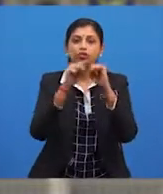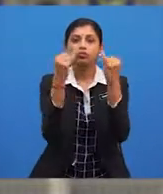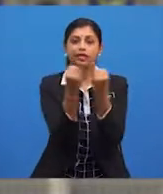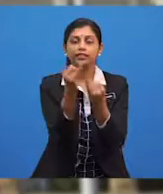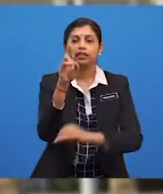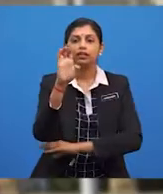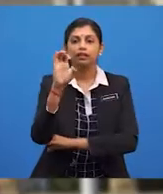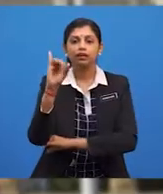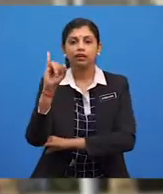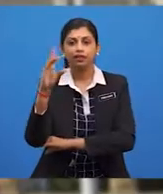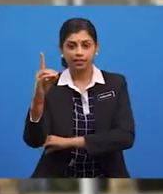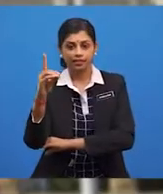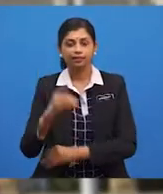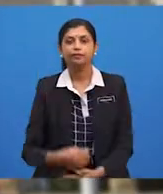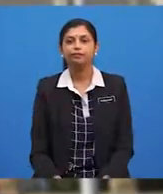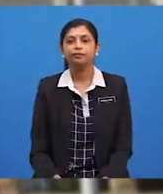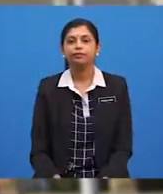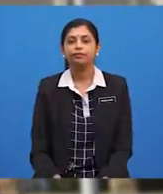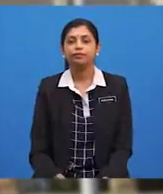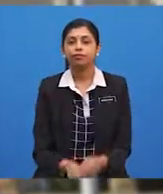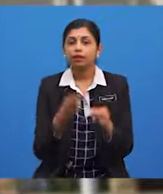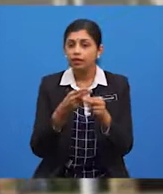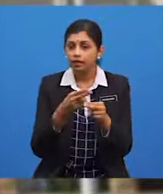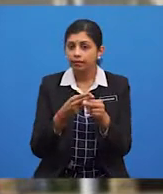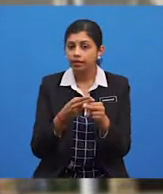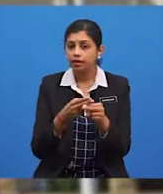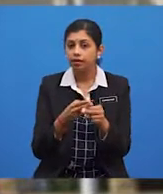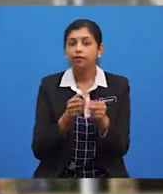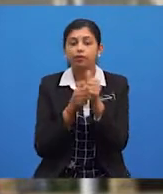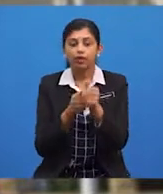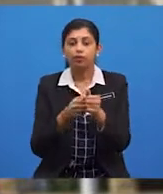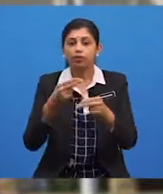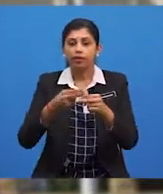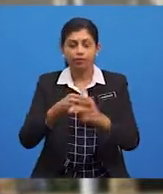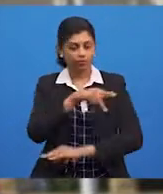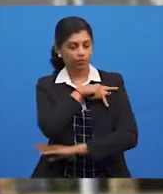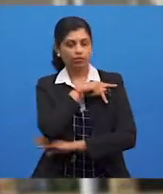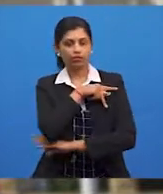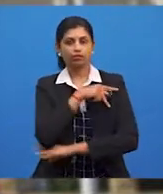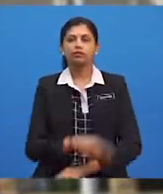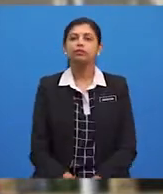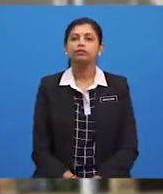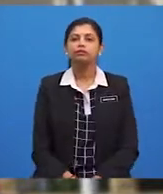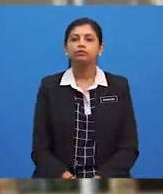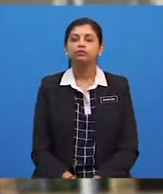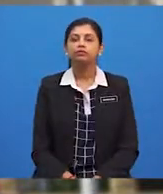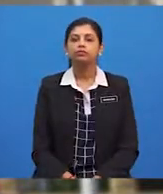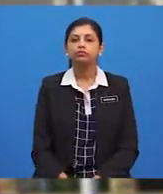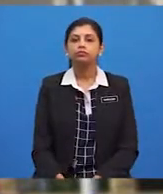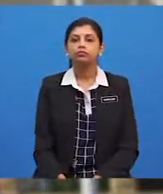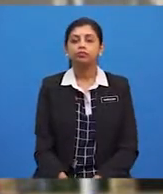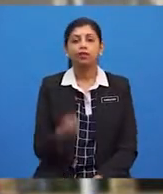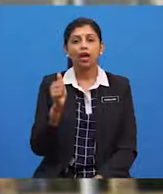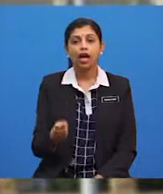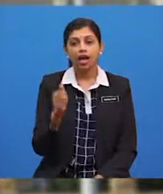Red. Suruhanjaya ini telah dinamakan sempena nama pengerusinya, iaitu seorang hakim Mahkamah Rayuan